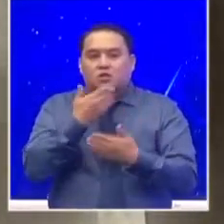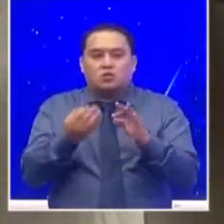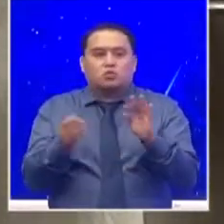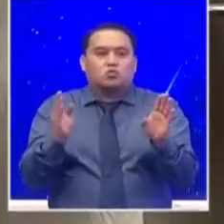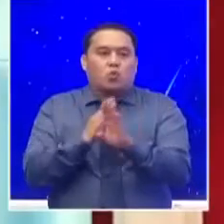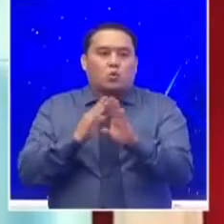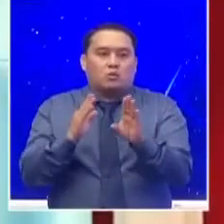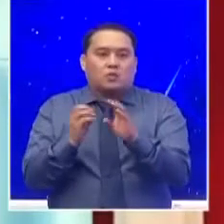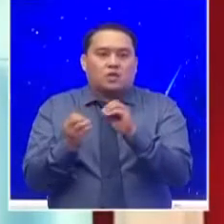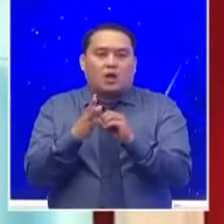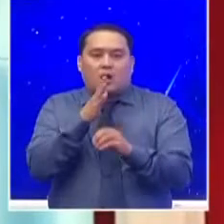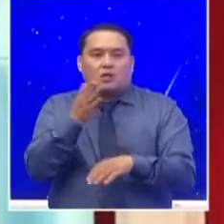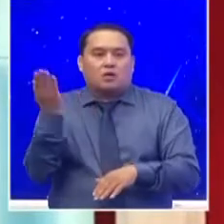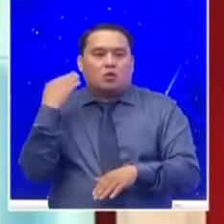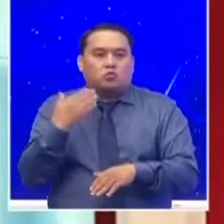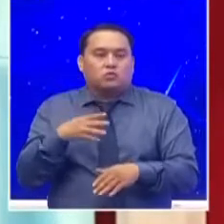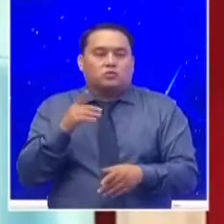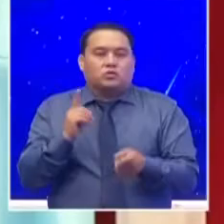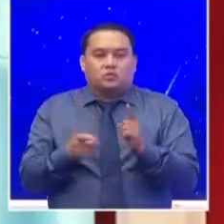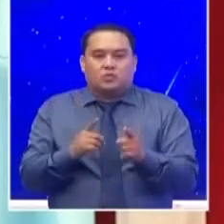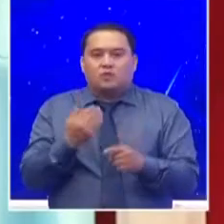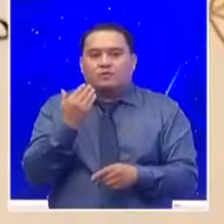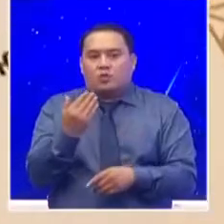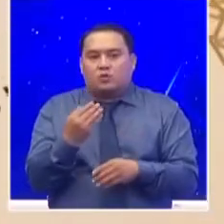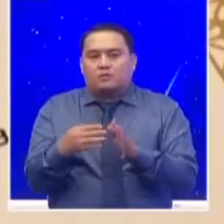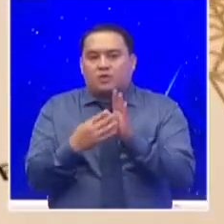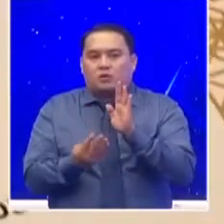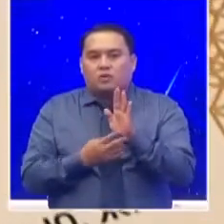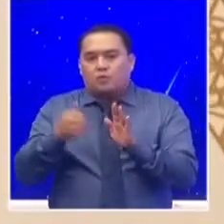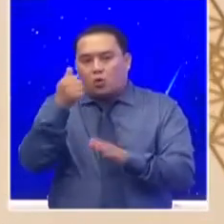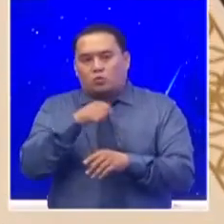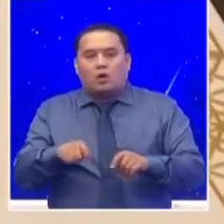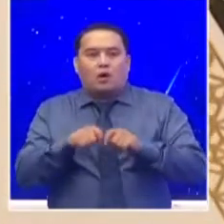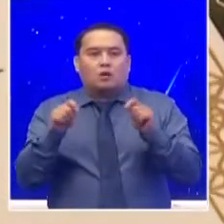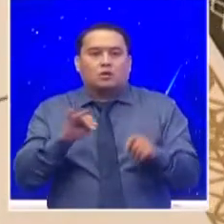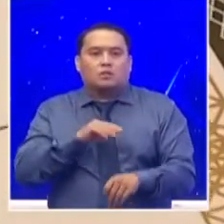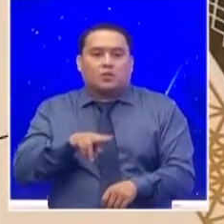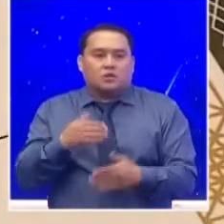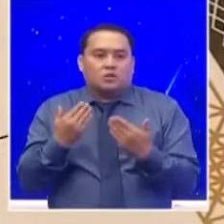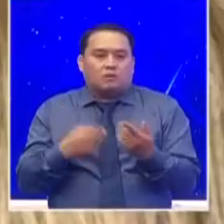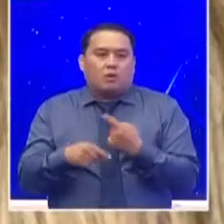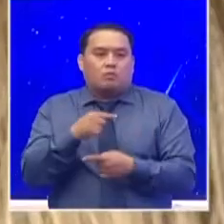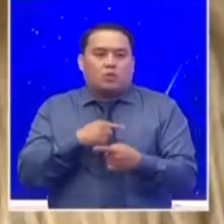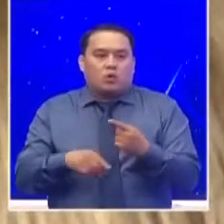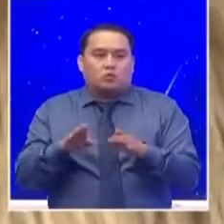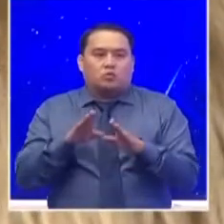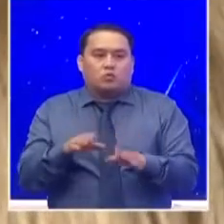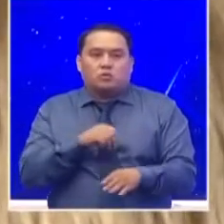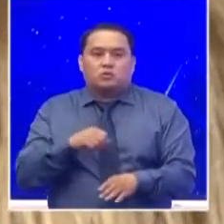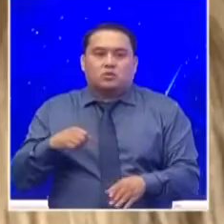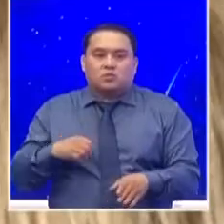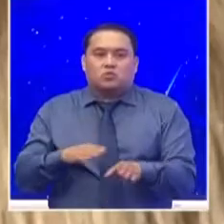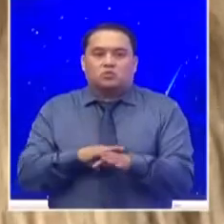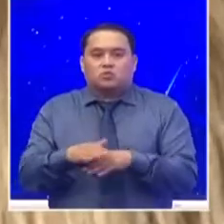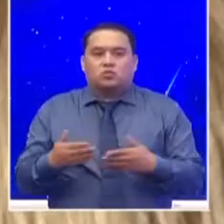сложилась так, что 15 лет назад ее хобби стало призванием. В 2019 году она открыла ИП. И сегодня предприниматель не только сама живет